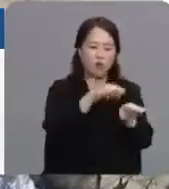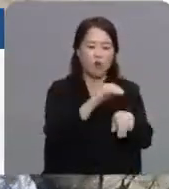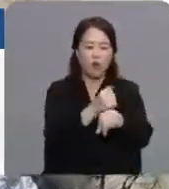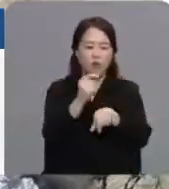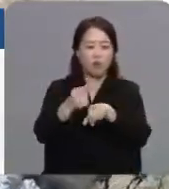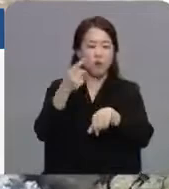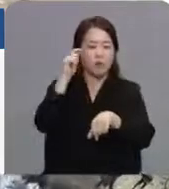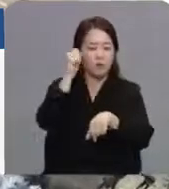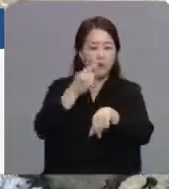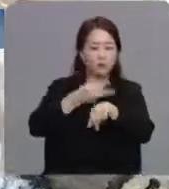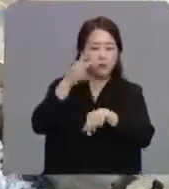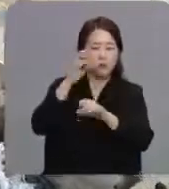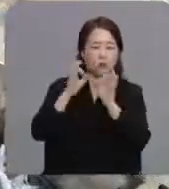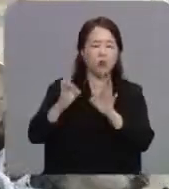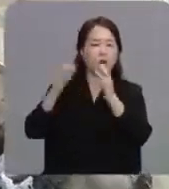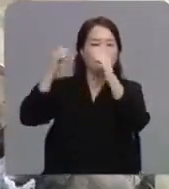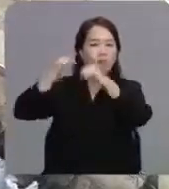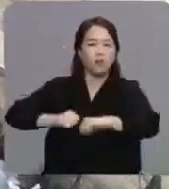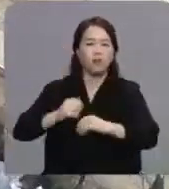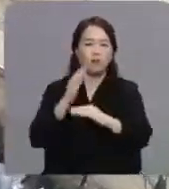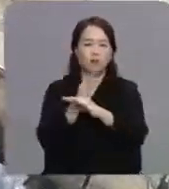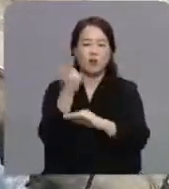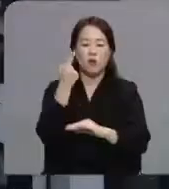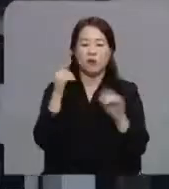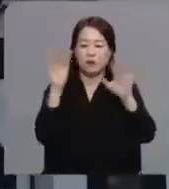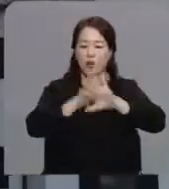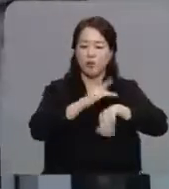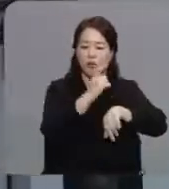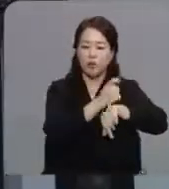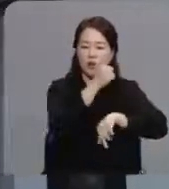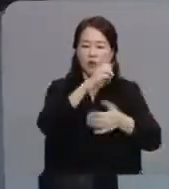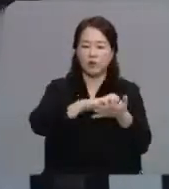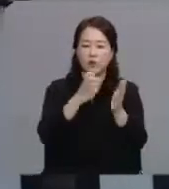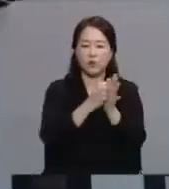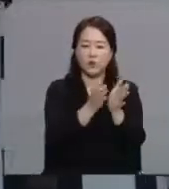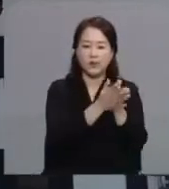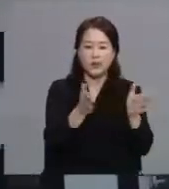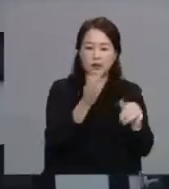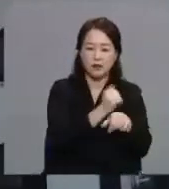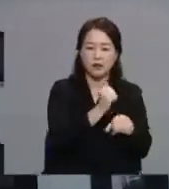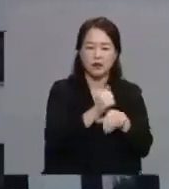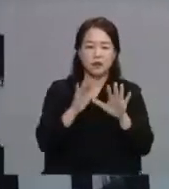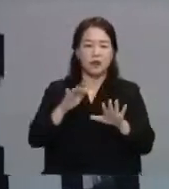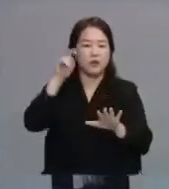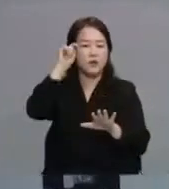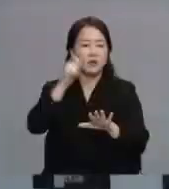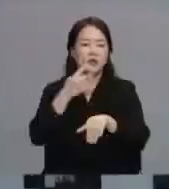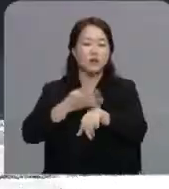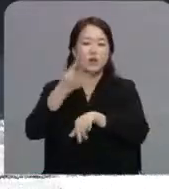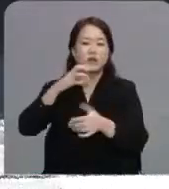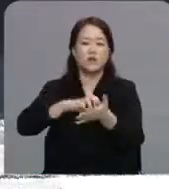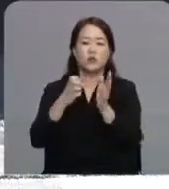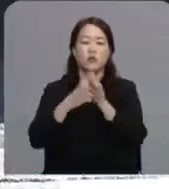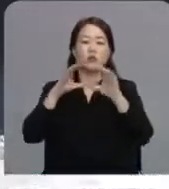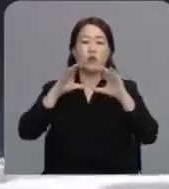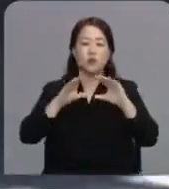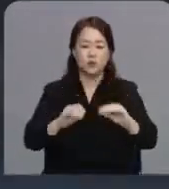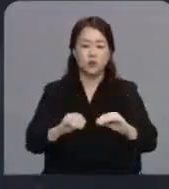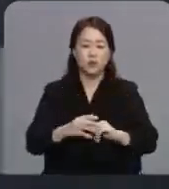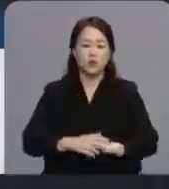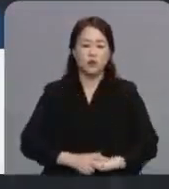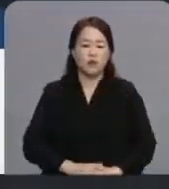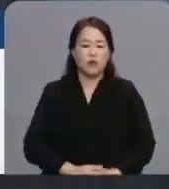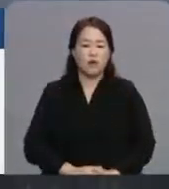있더라고요. 불은 어젯밤 11시쯤 시작돼 화재 발생 5시간 만인 오늘 새벽 4시쯤 꺼졌습니다. 감지기가 울어서